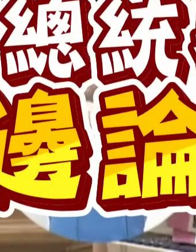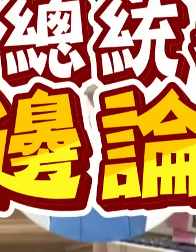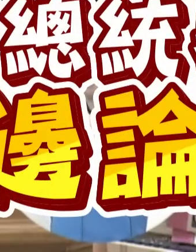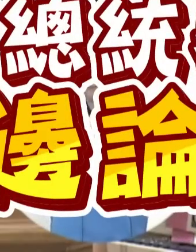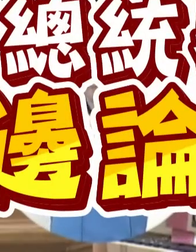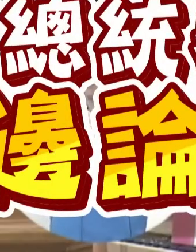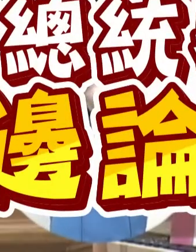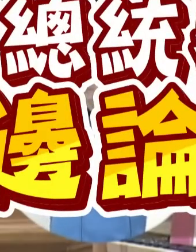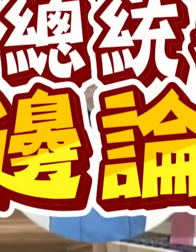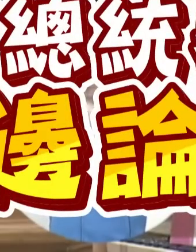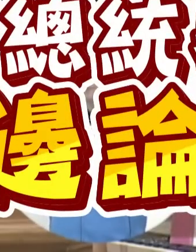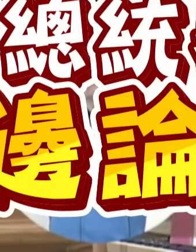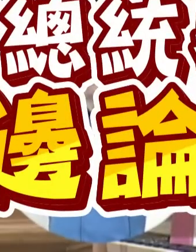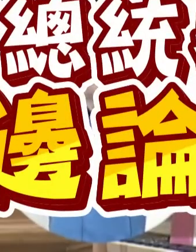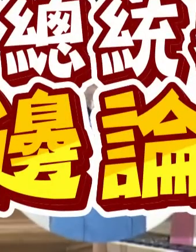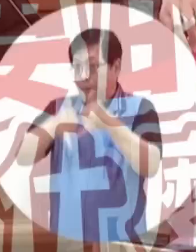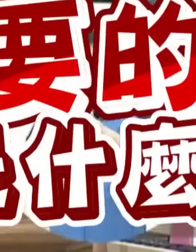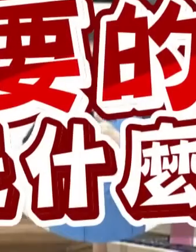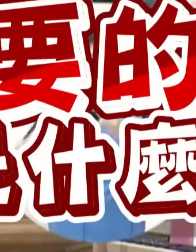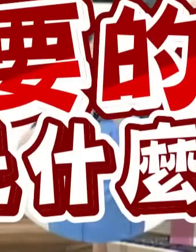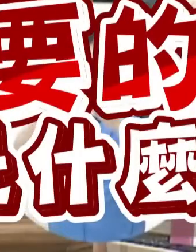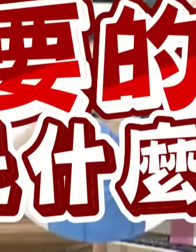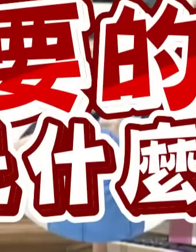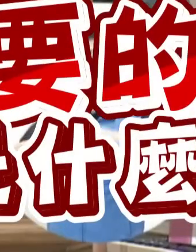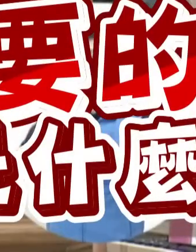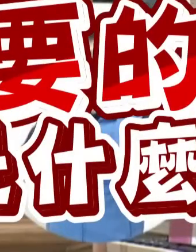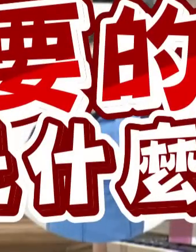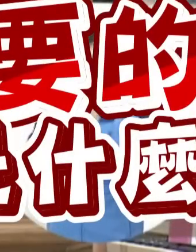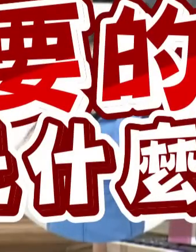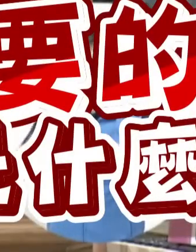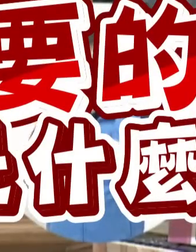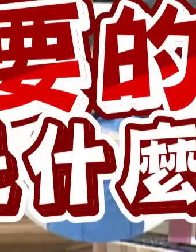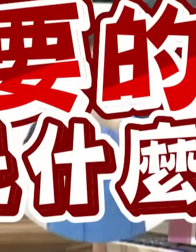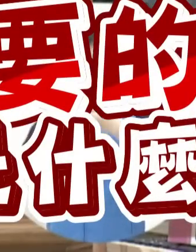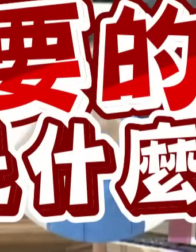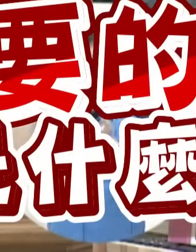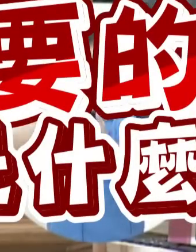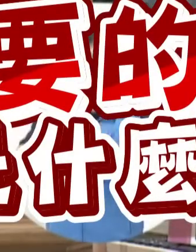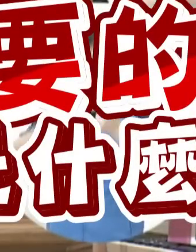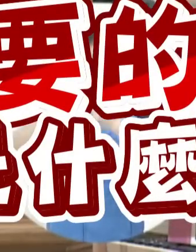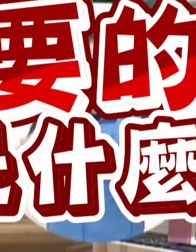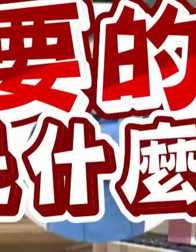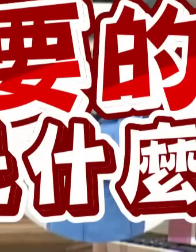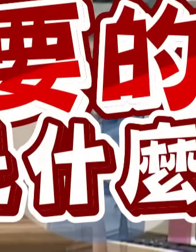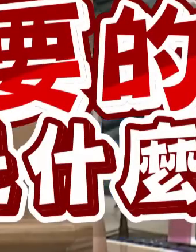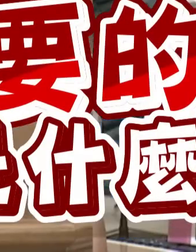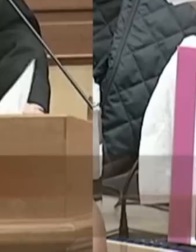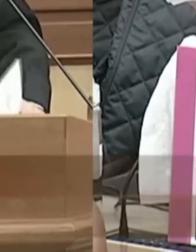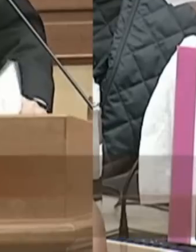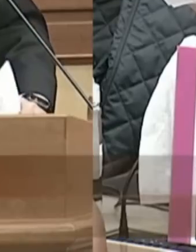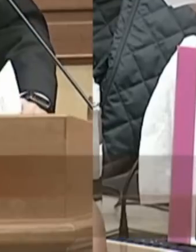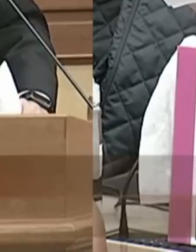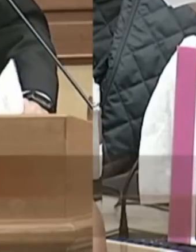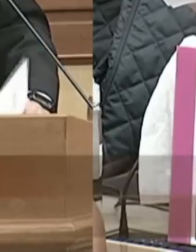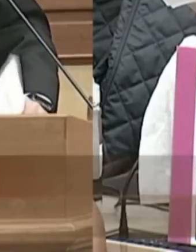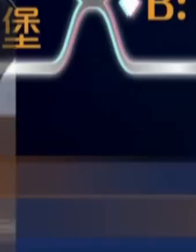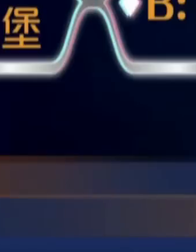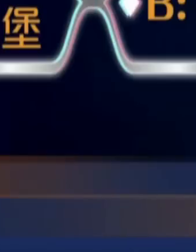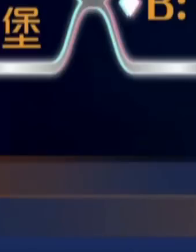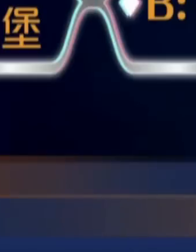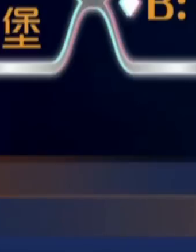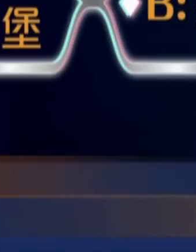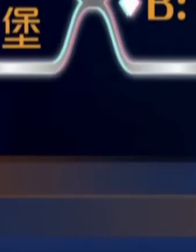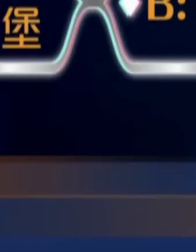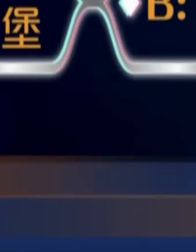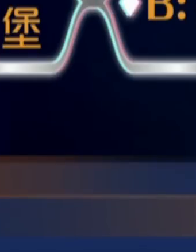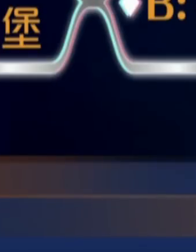韩国总统举行了双边论坛，他们有一个最重要的结论。来下一张哈，请问是什么？共同研发泡菜口